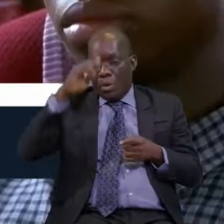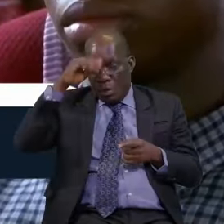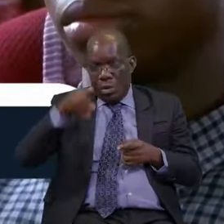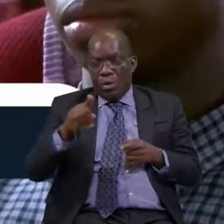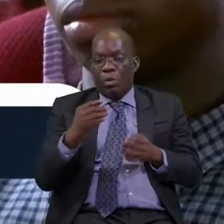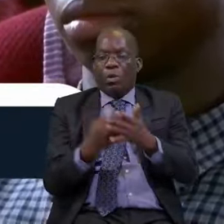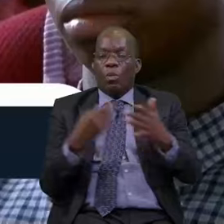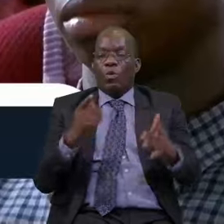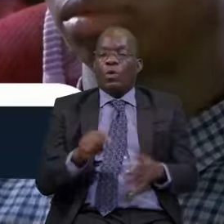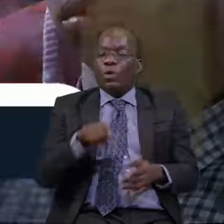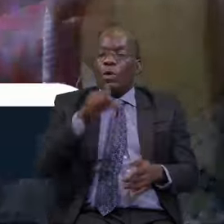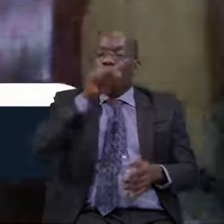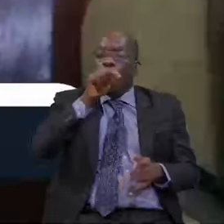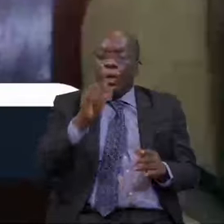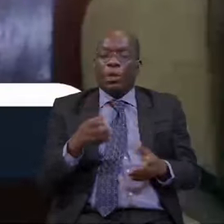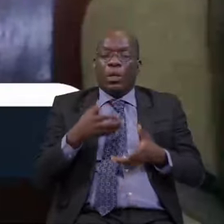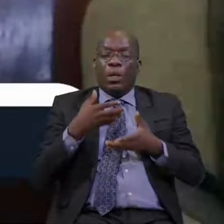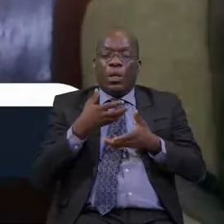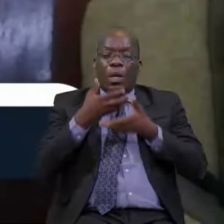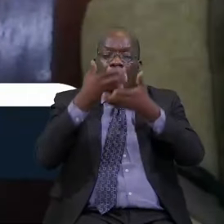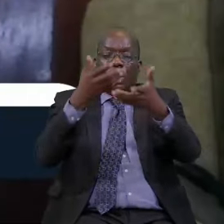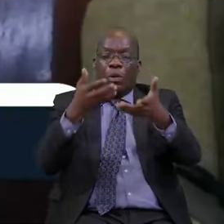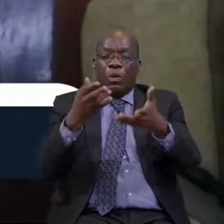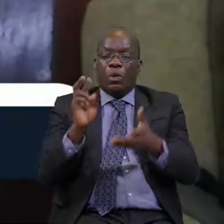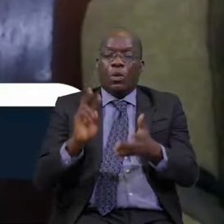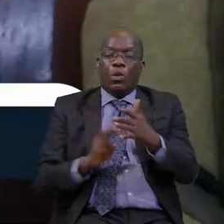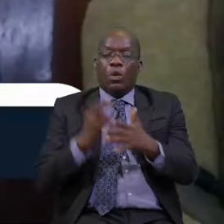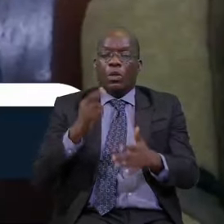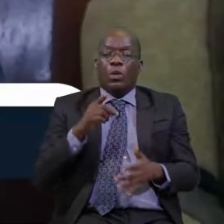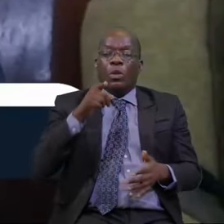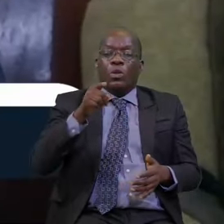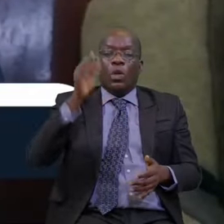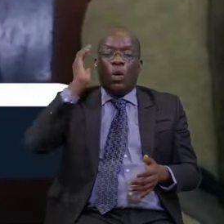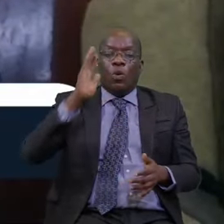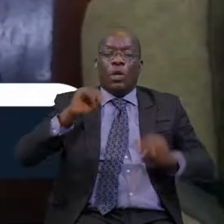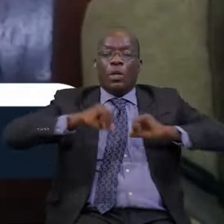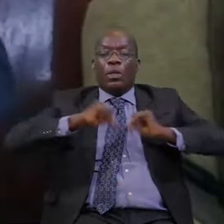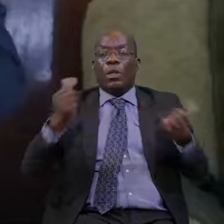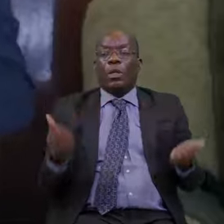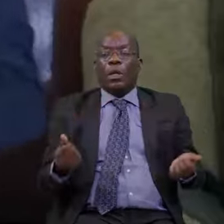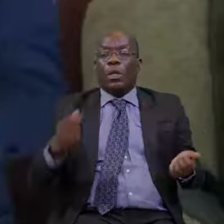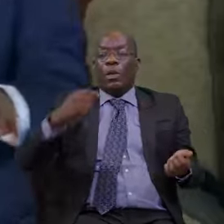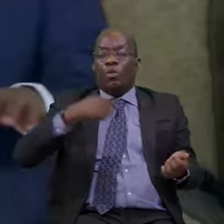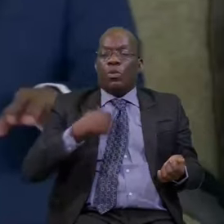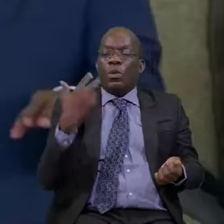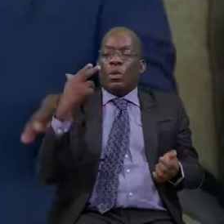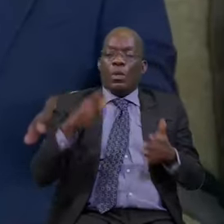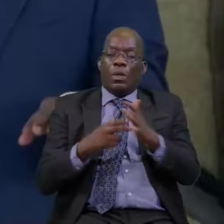Avant que le coq chante deux fois, tu me renieras trois fois.